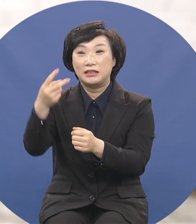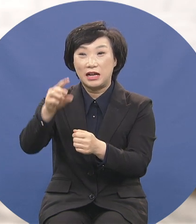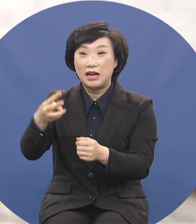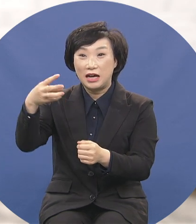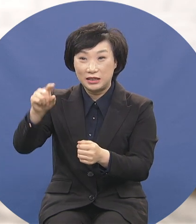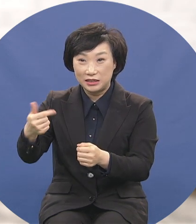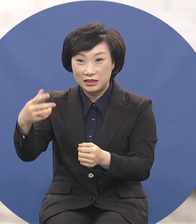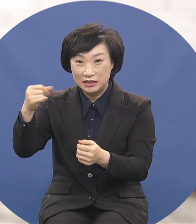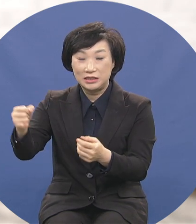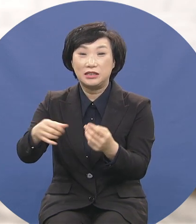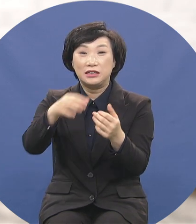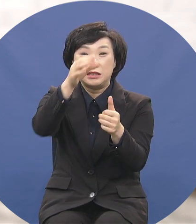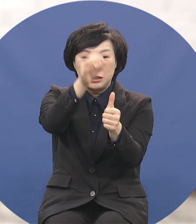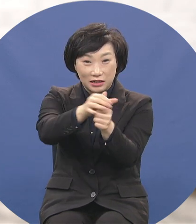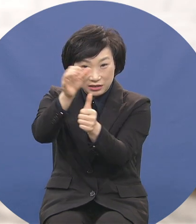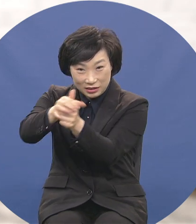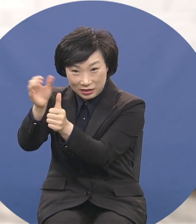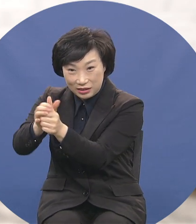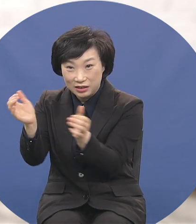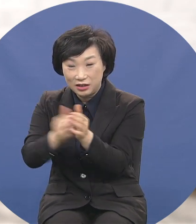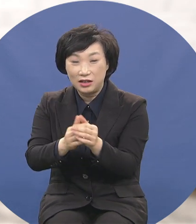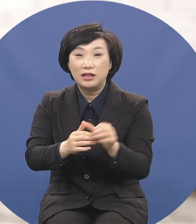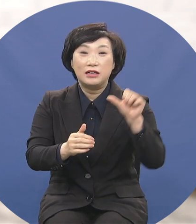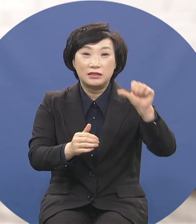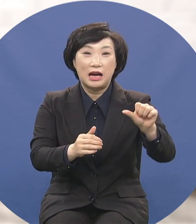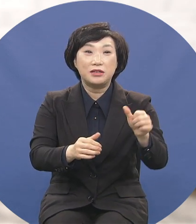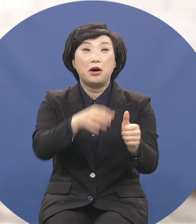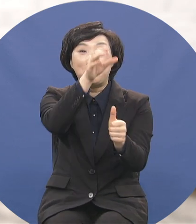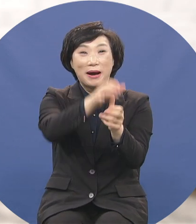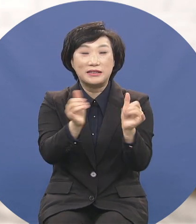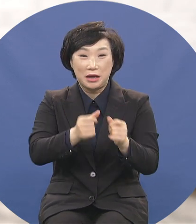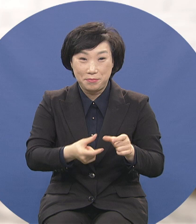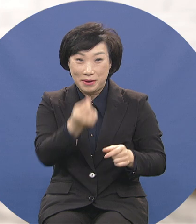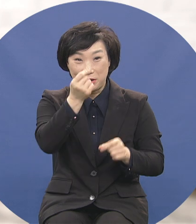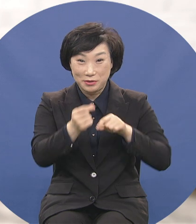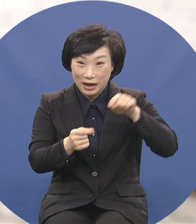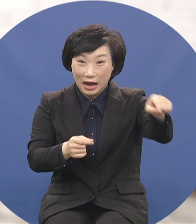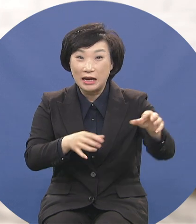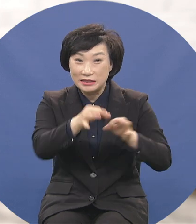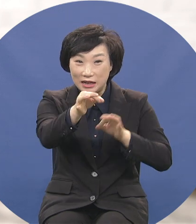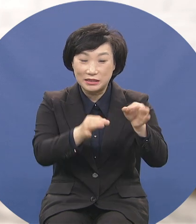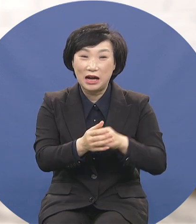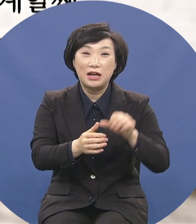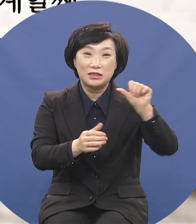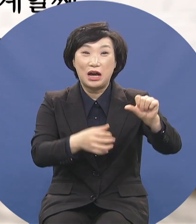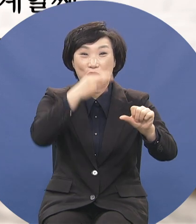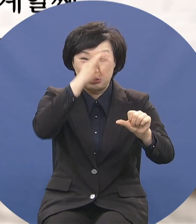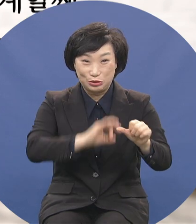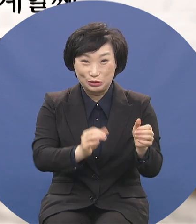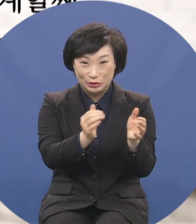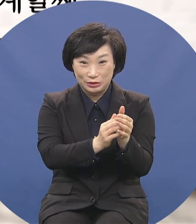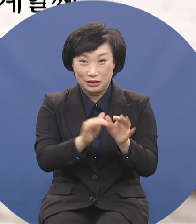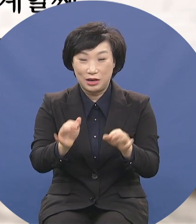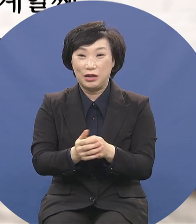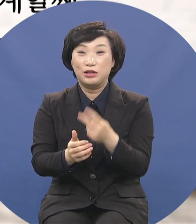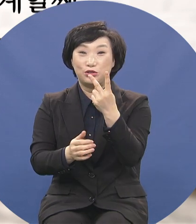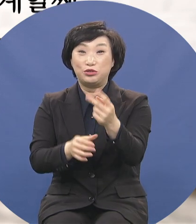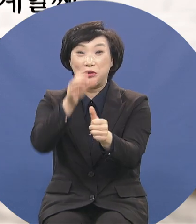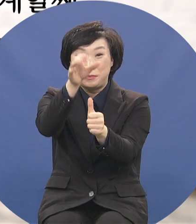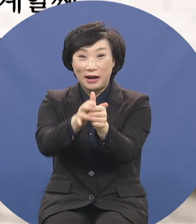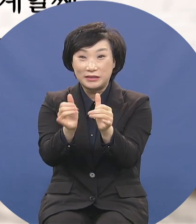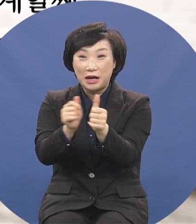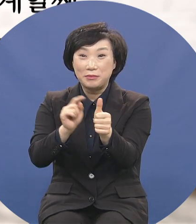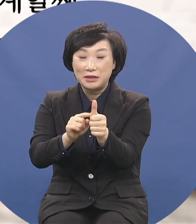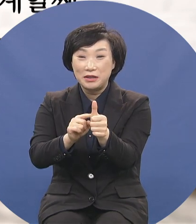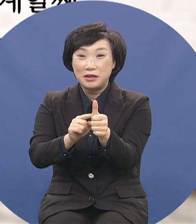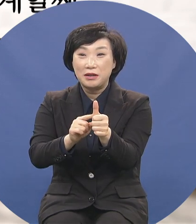떠났더니 5달란트 받은 자는 바로 가서 그것으로 장사하여 또 5달란트를 남기고 2달란트